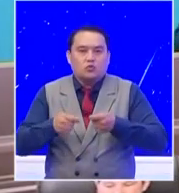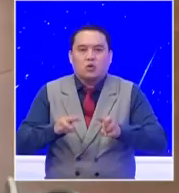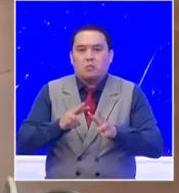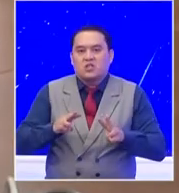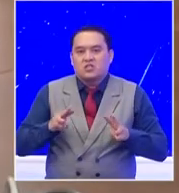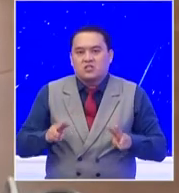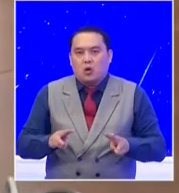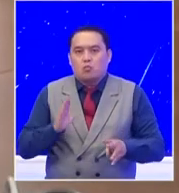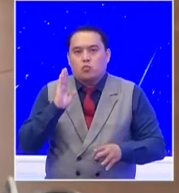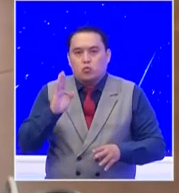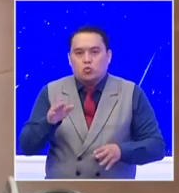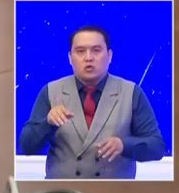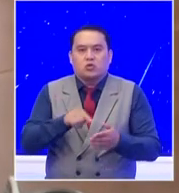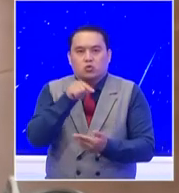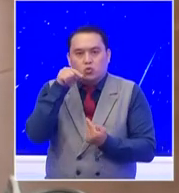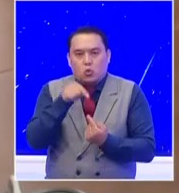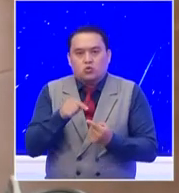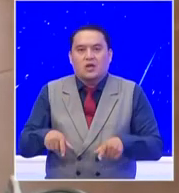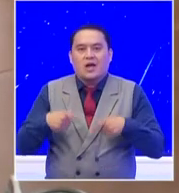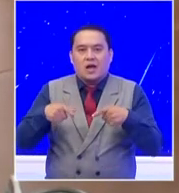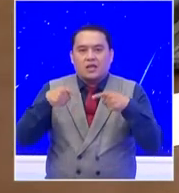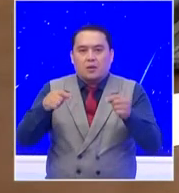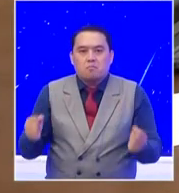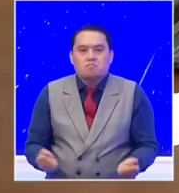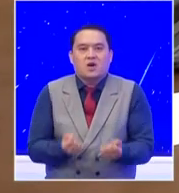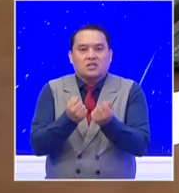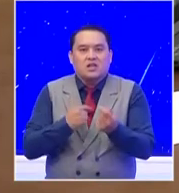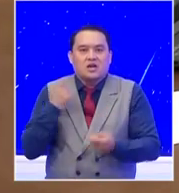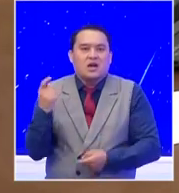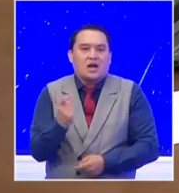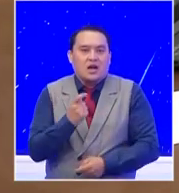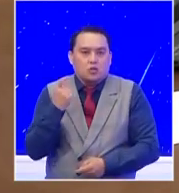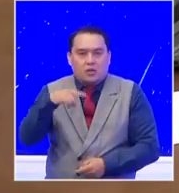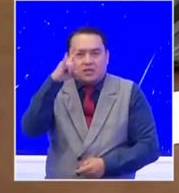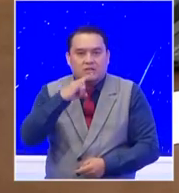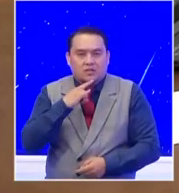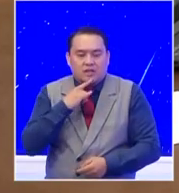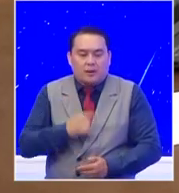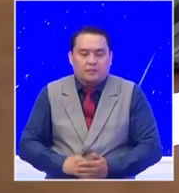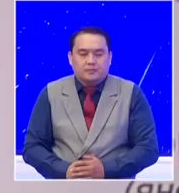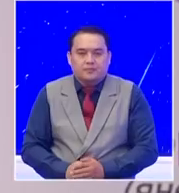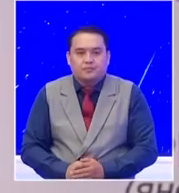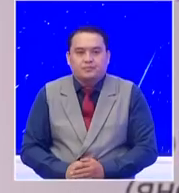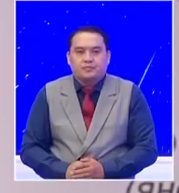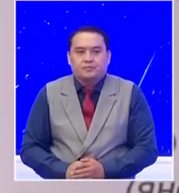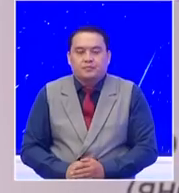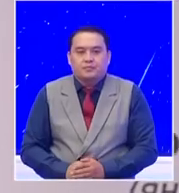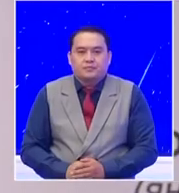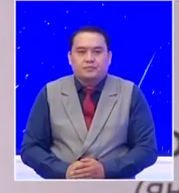И в ближайшее время будут конкретные шаги для поддержки сферы экономики и бизнеса.